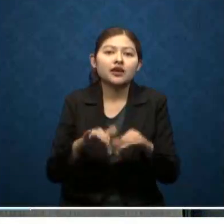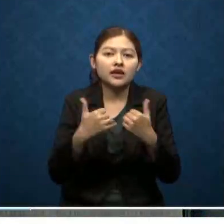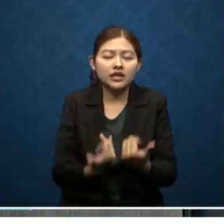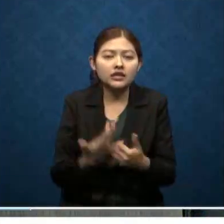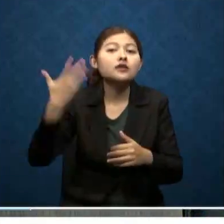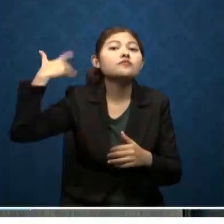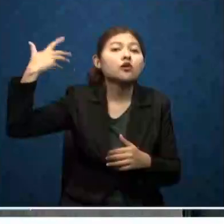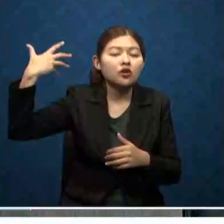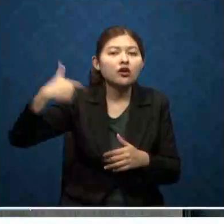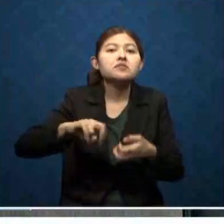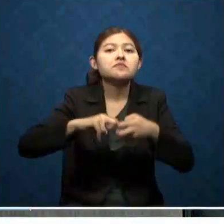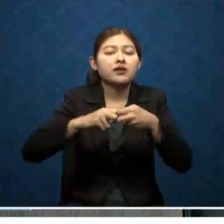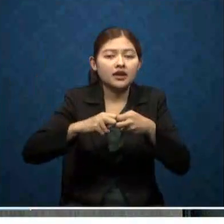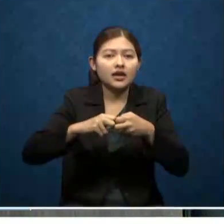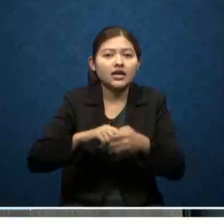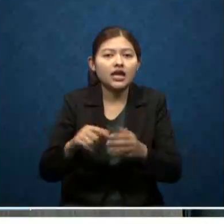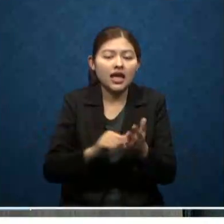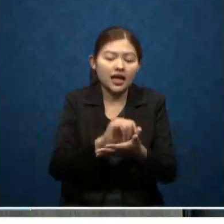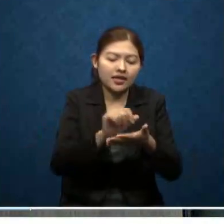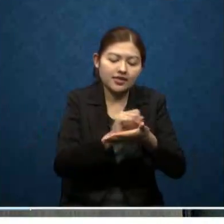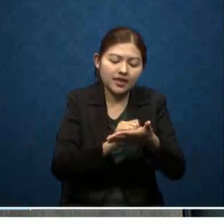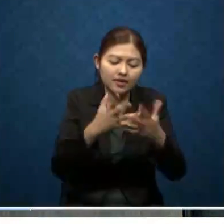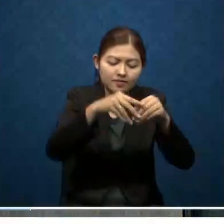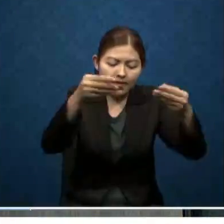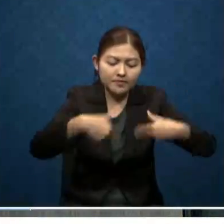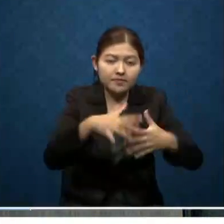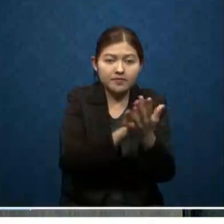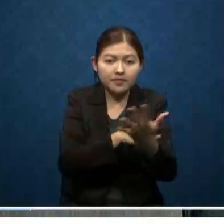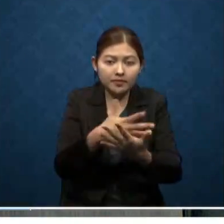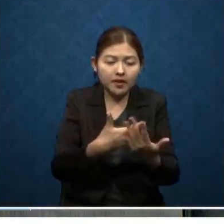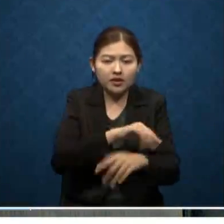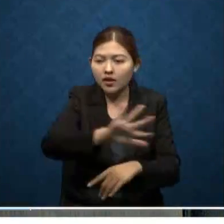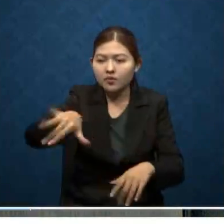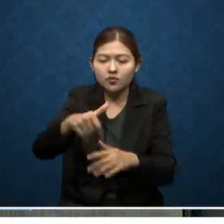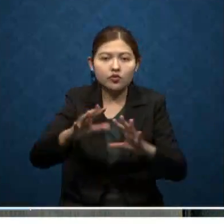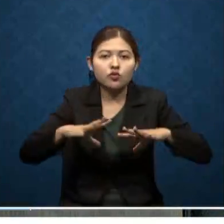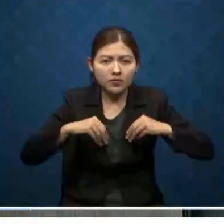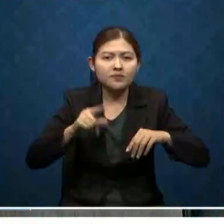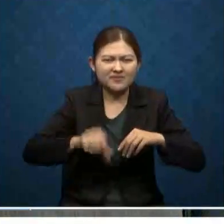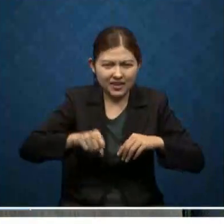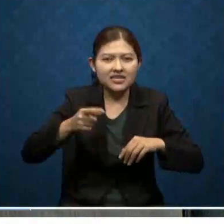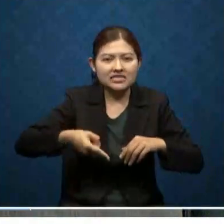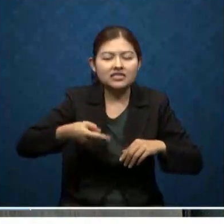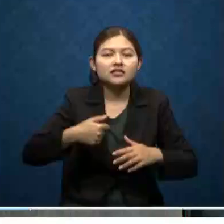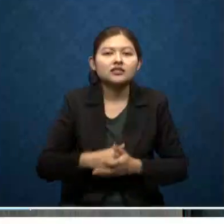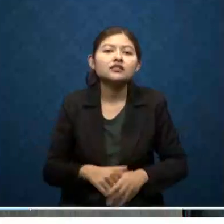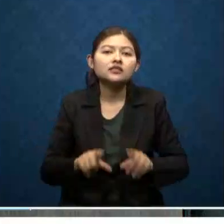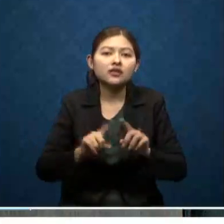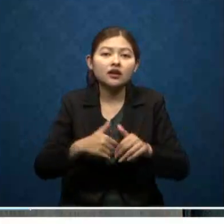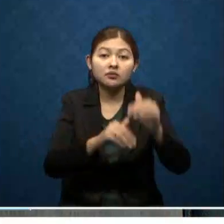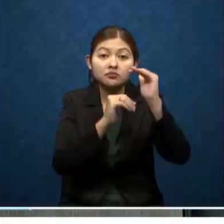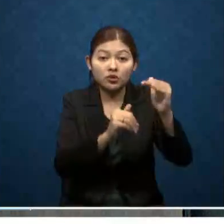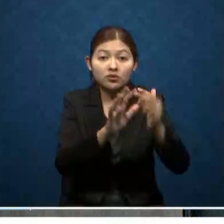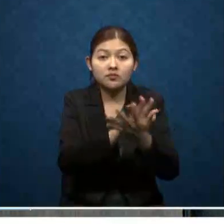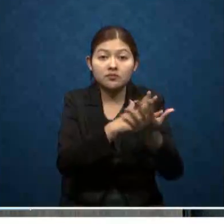ในอดีตเวลาที่นำเอามาเขียนแผนตัวนี้ทุกฝ่ายยอมรับนะครับว่ามันเกิดขึ้นจริงแล้วก็กำหนดไว้เป็น